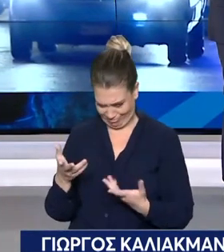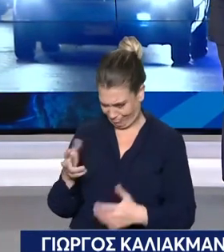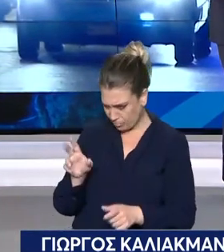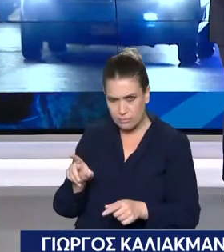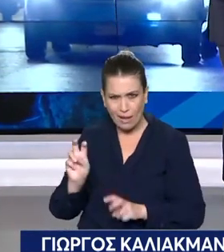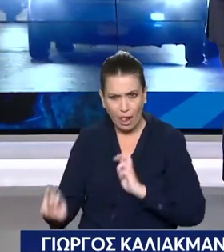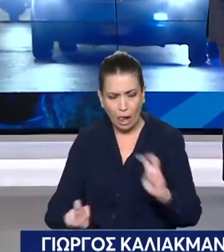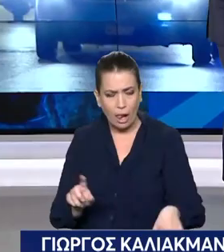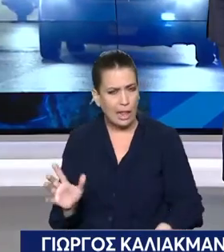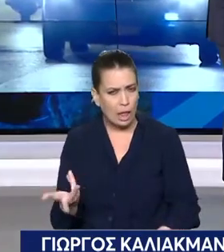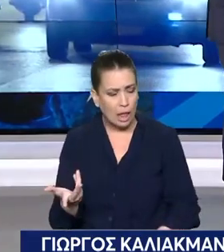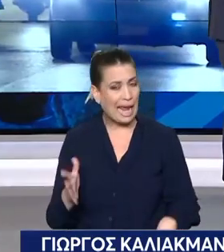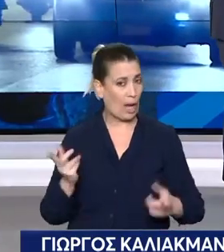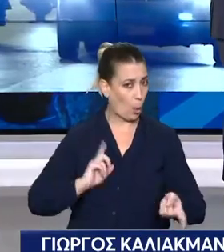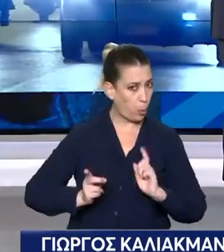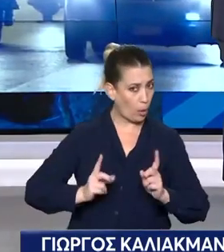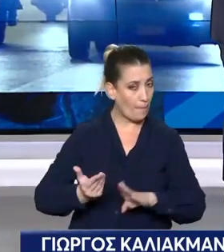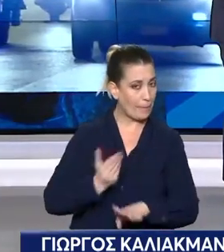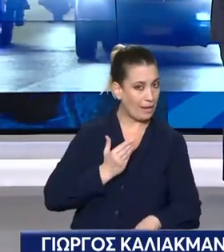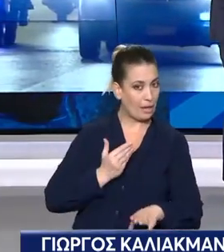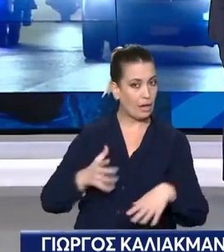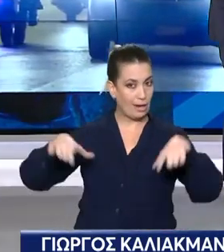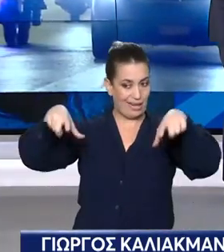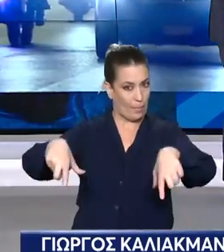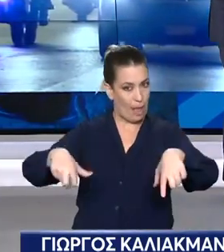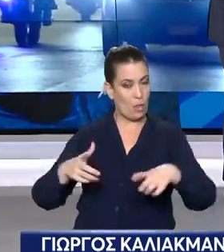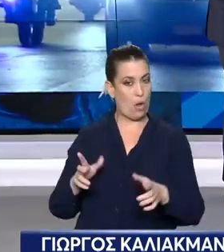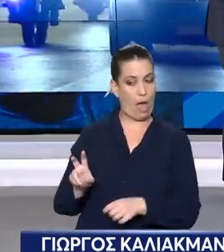Αυτό ερευνάται. Αλλά δεν πρόκειται για